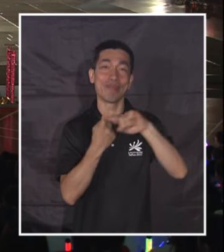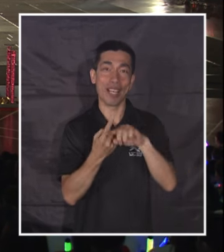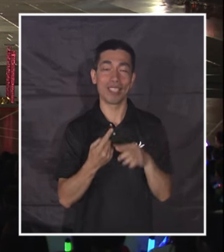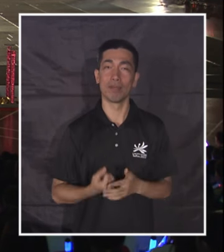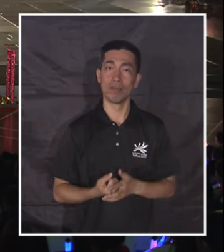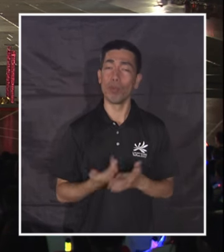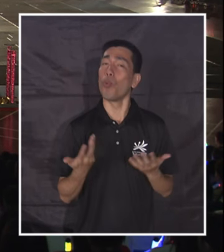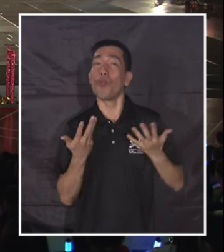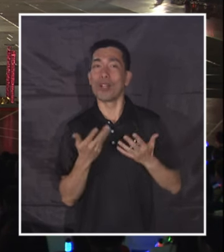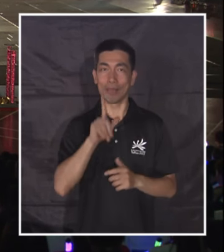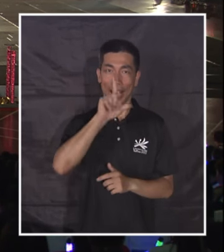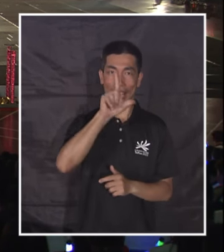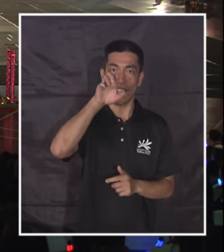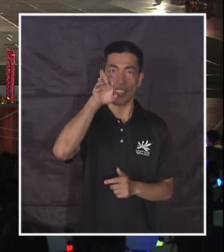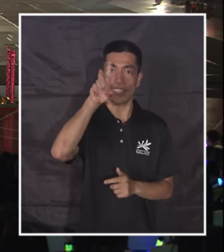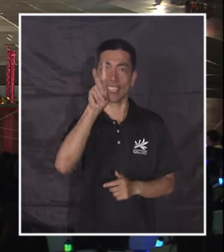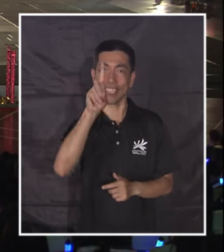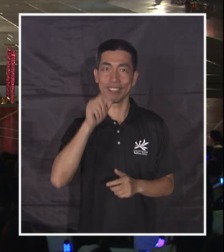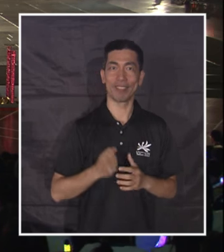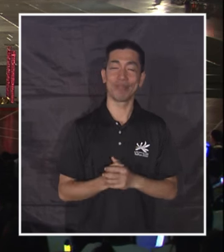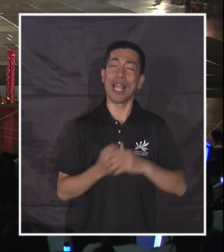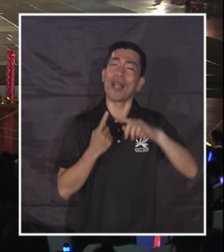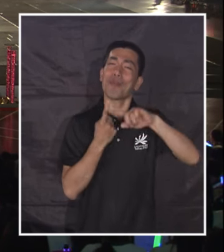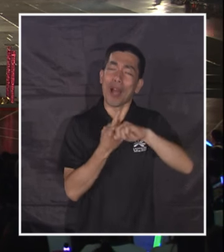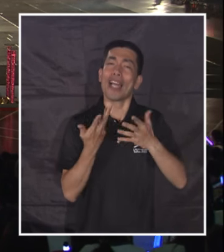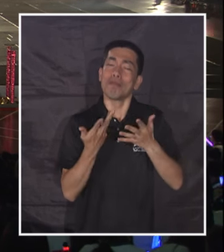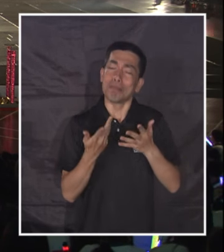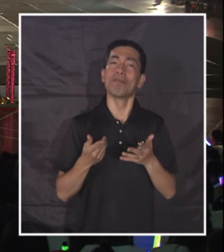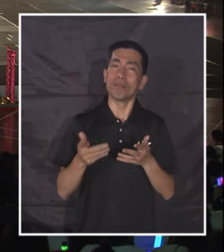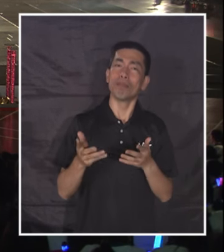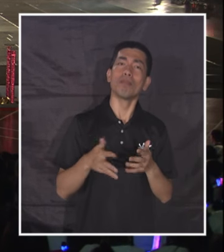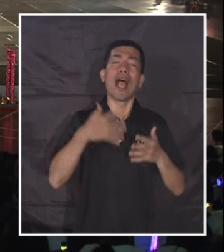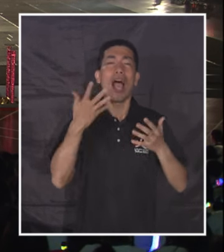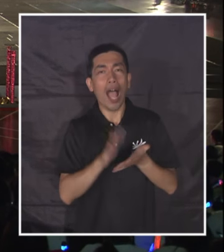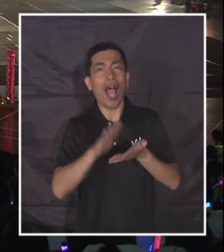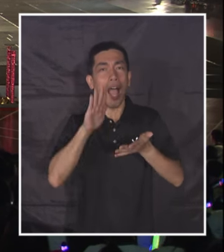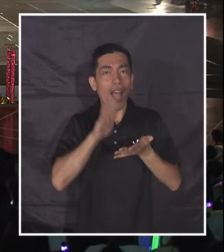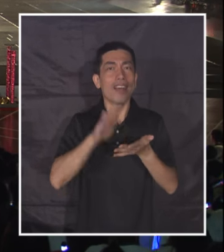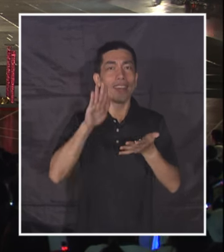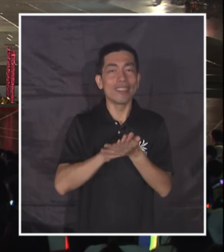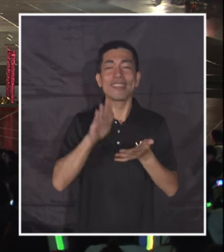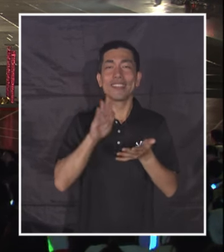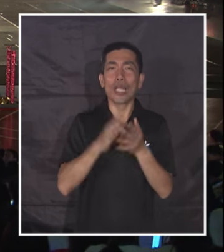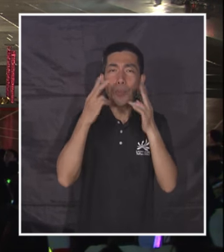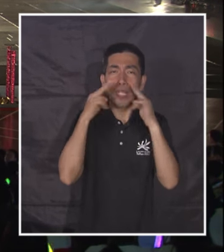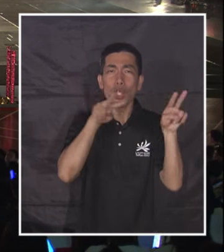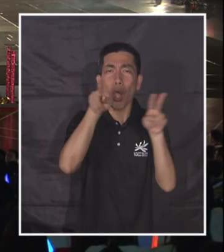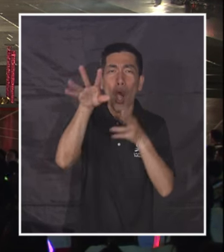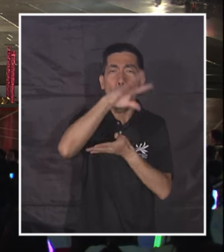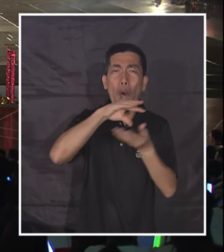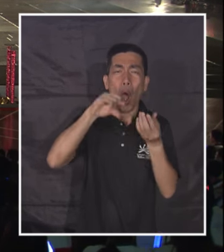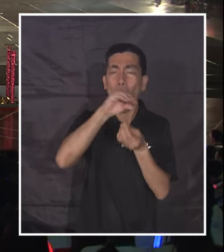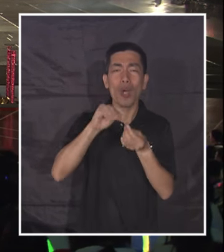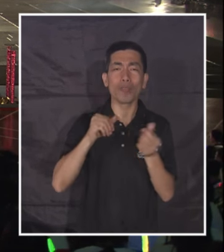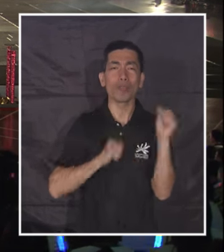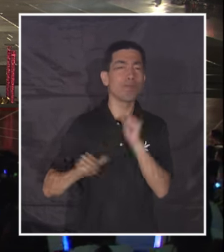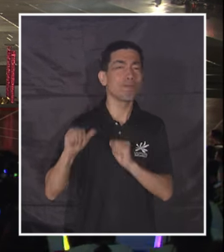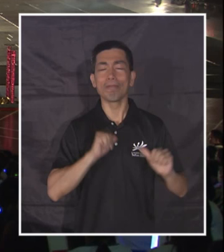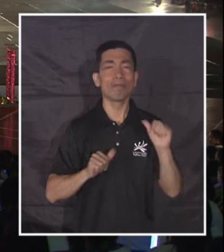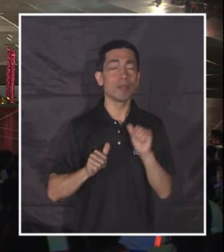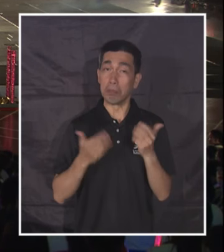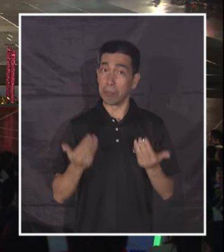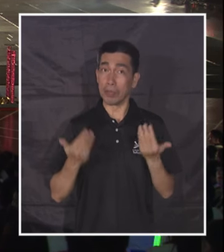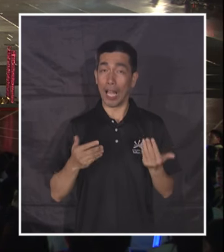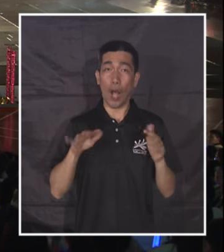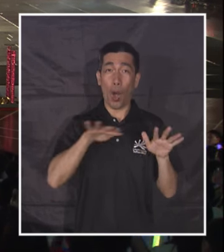光舞表演，利用灯光、服装结合音乐、舞蹈所搭配出的创意舞蹈表演，是最热门